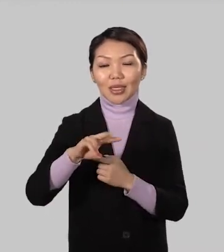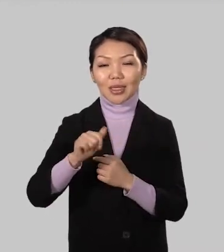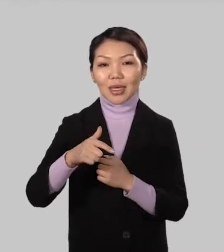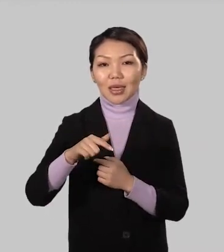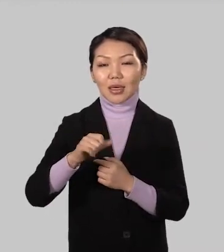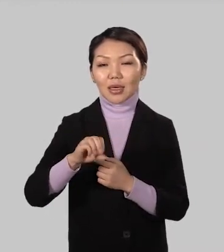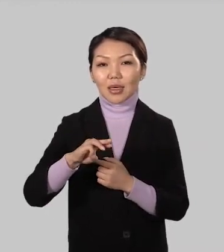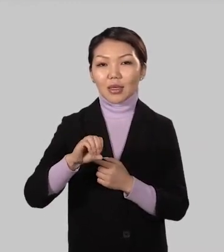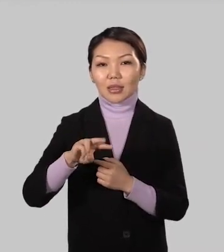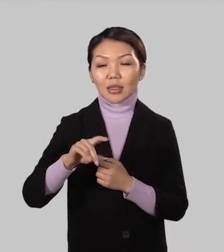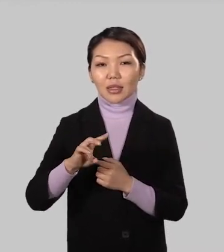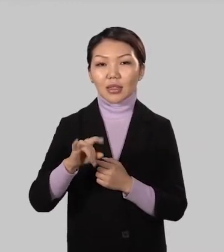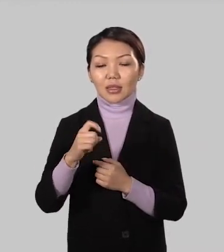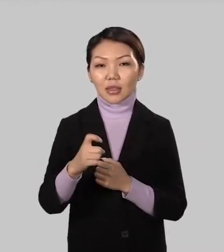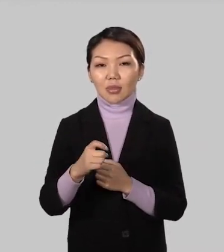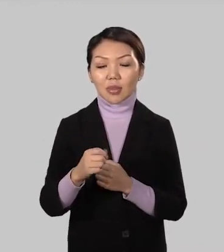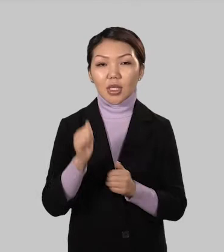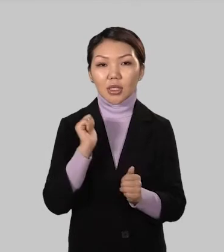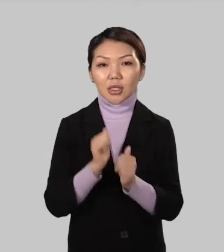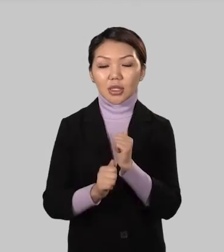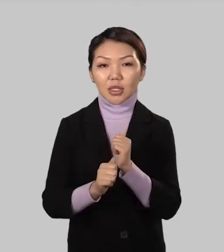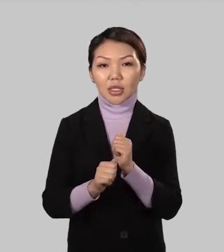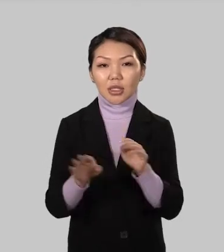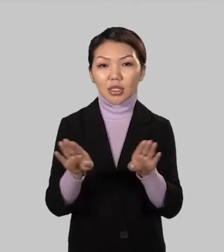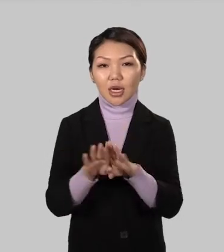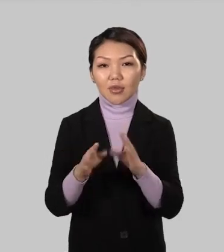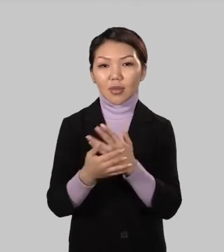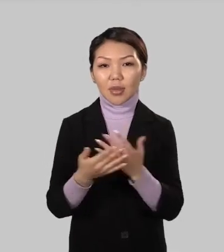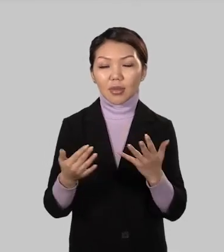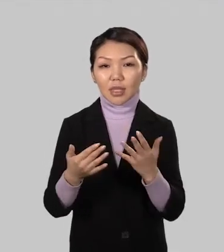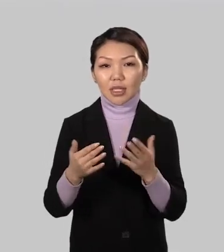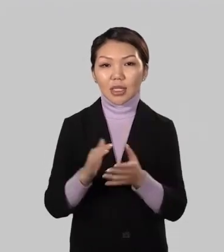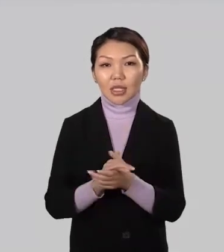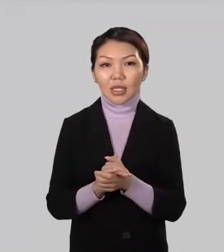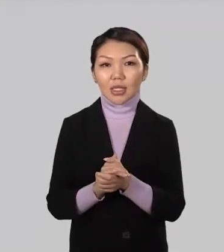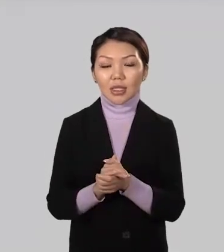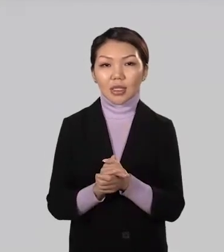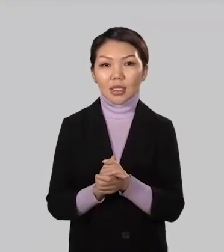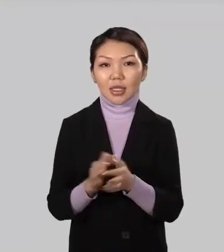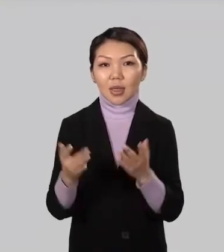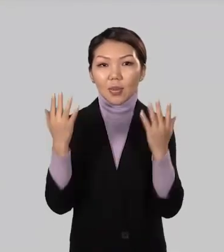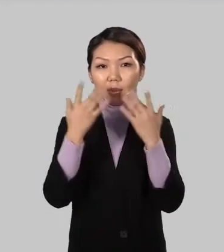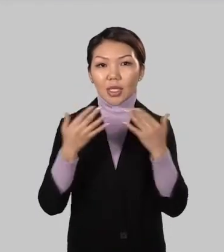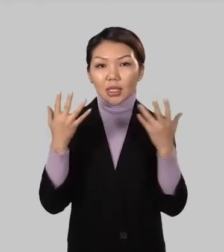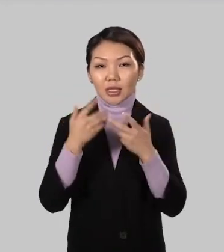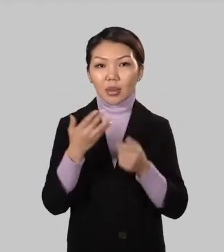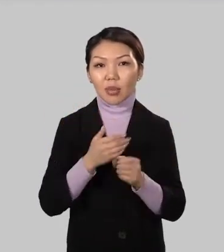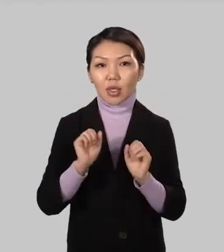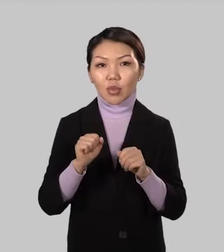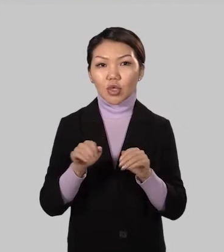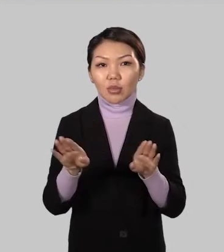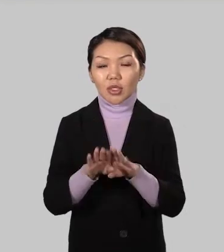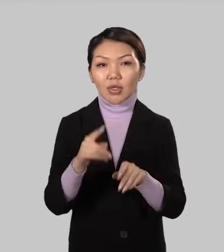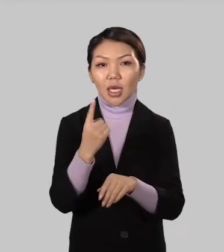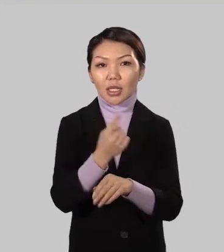мы постоянно сравниваем предметы и их признаки мы можем сравнить один предмет